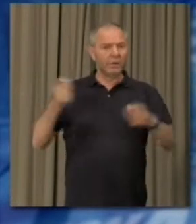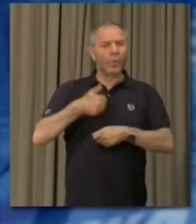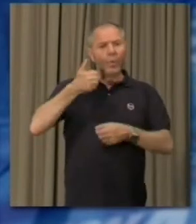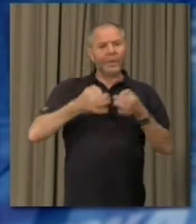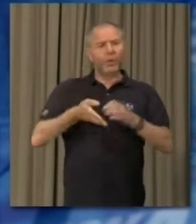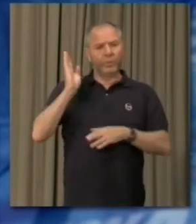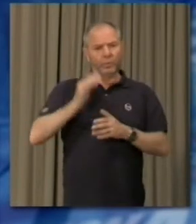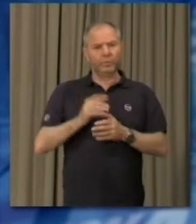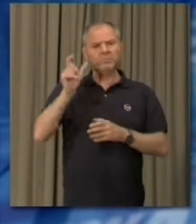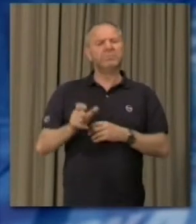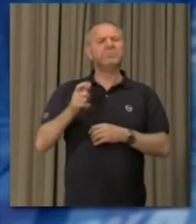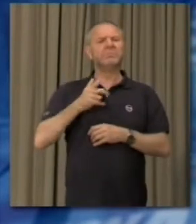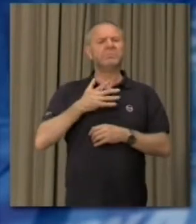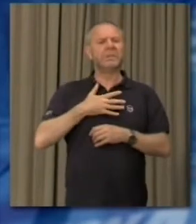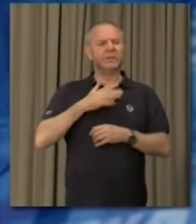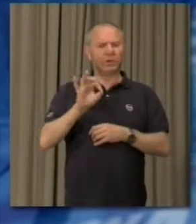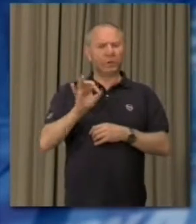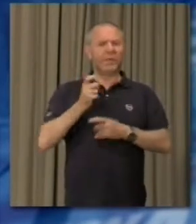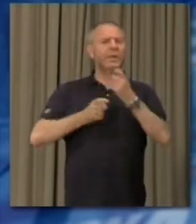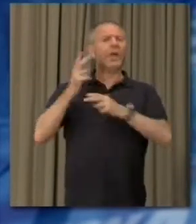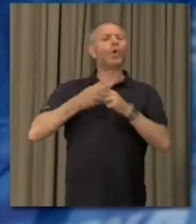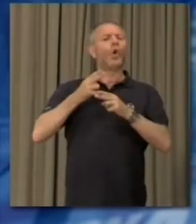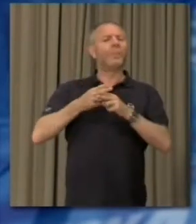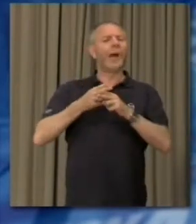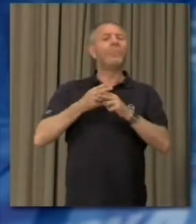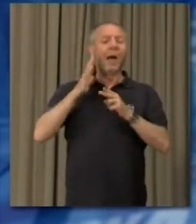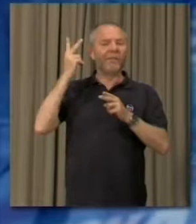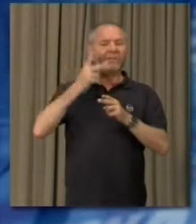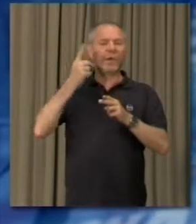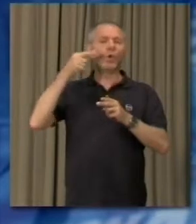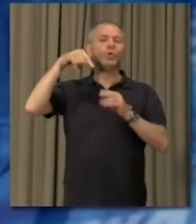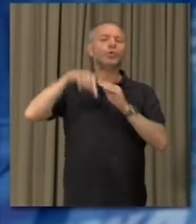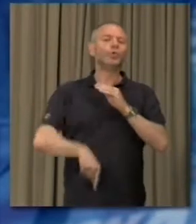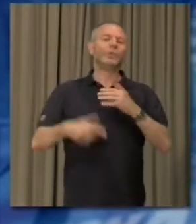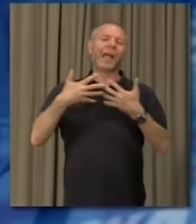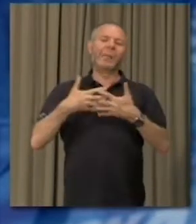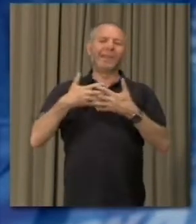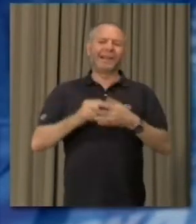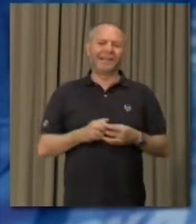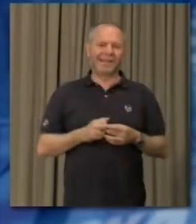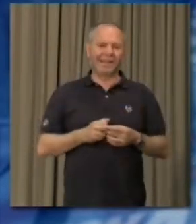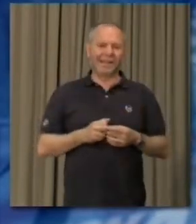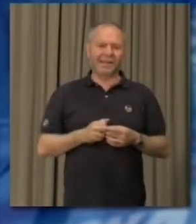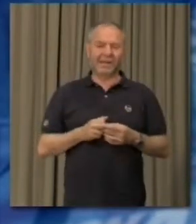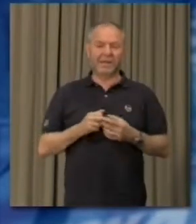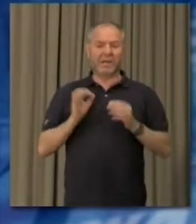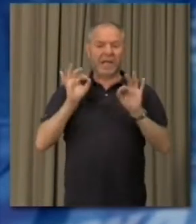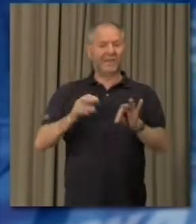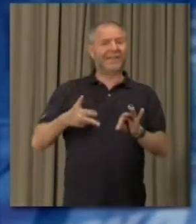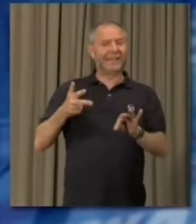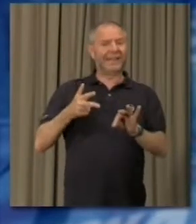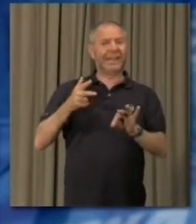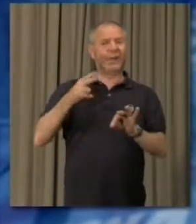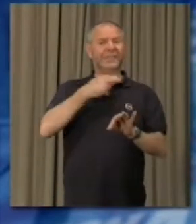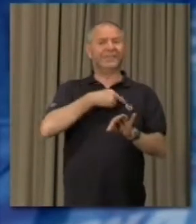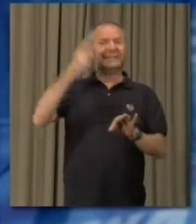un cinquantenne originario di Roma ma proveniente dal Sud America. L'uomo viaggiava a bordo di un treno in arrivo a Domodossola dalla vicina